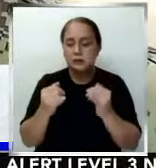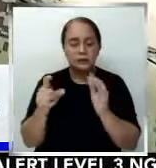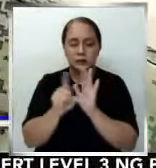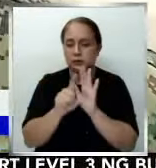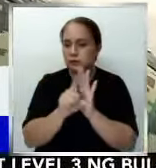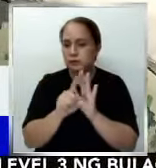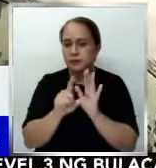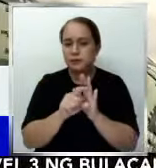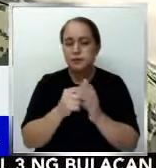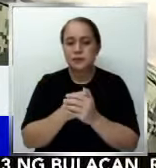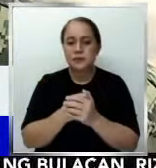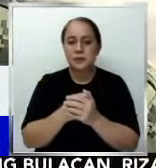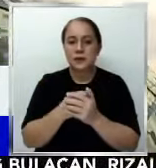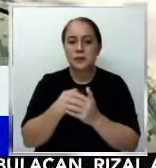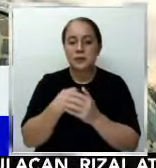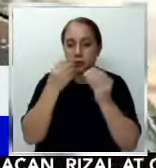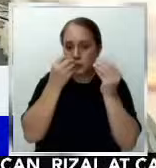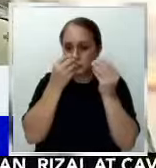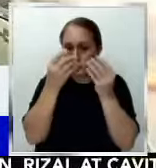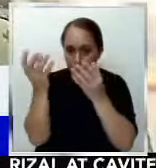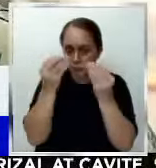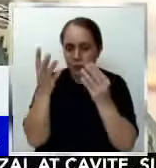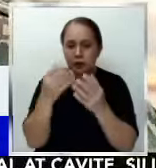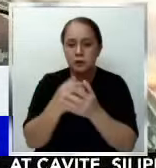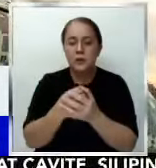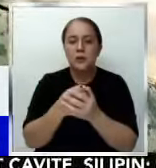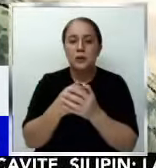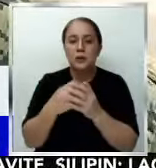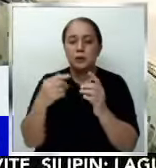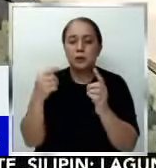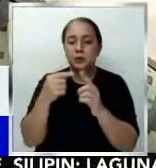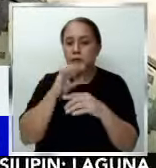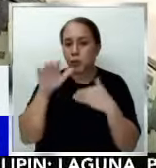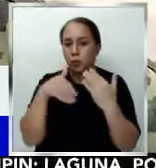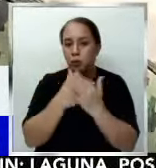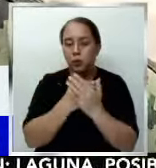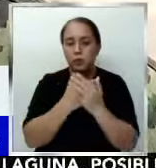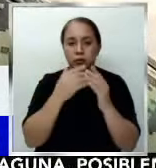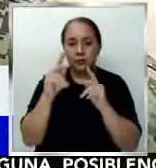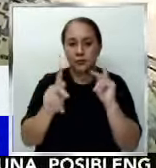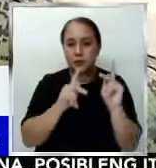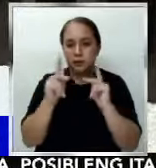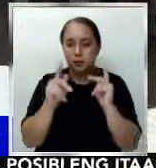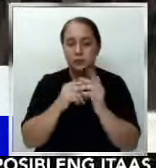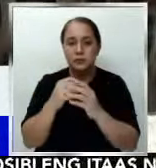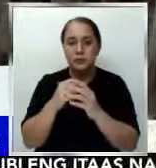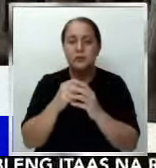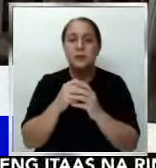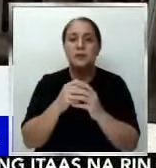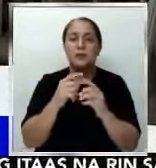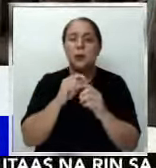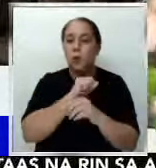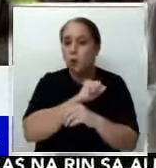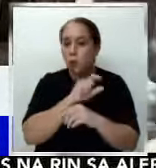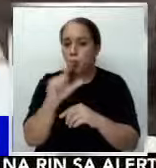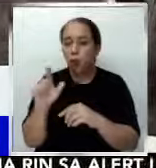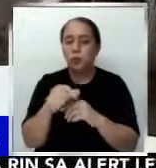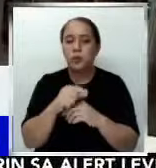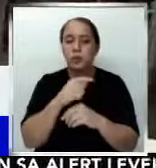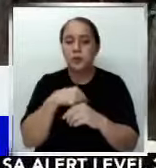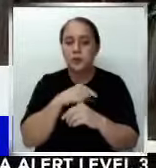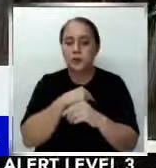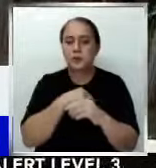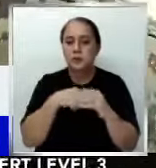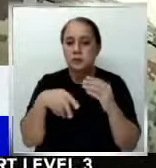doubt yung information drive natin, it will reach every household of devotees. Everyone. So we have to extend our